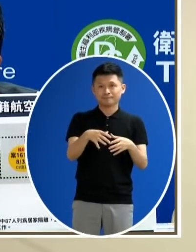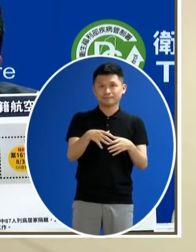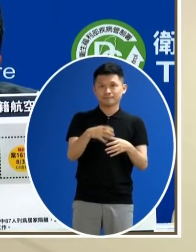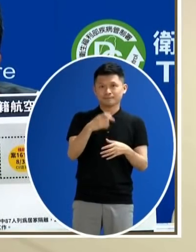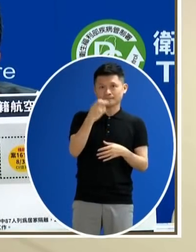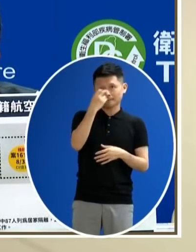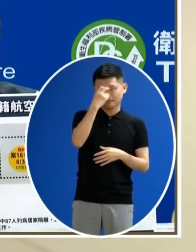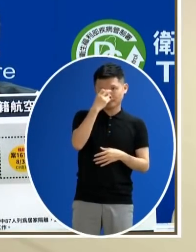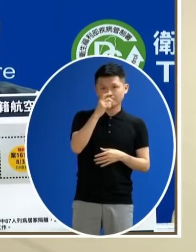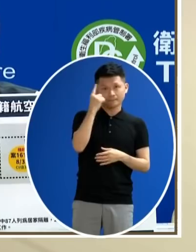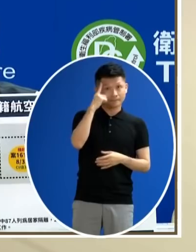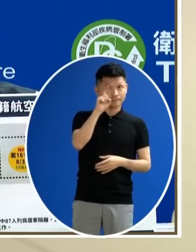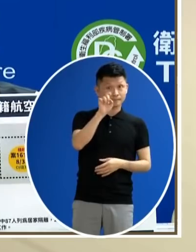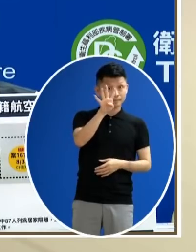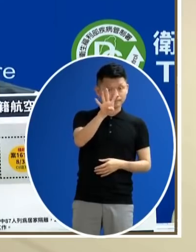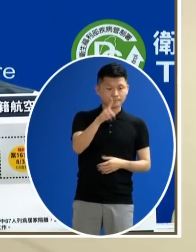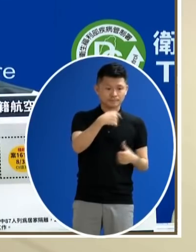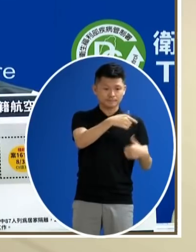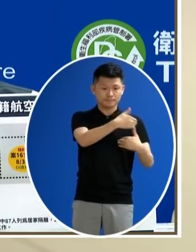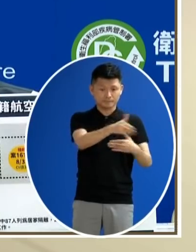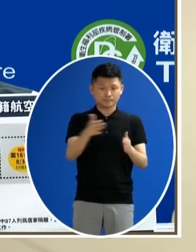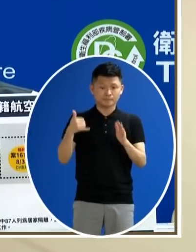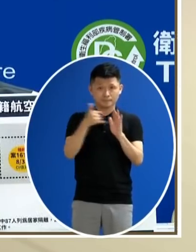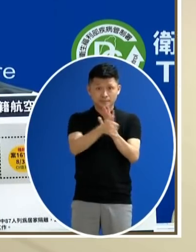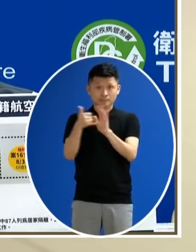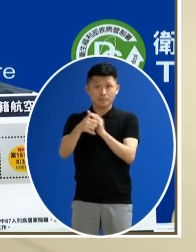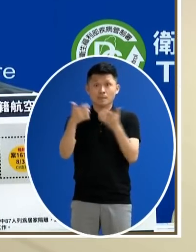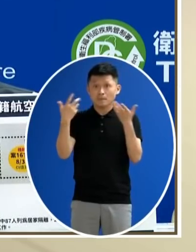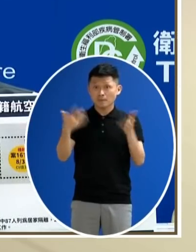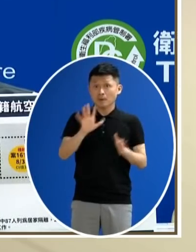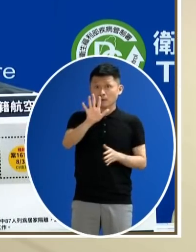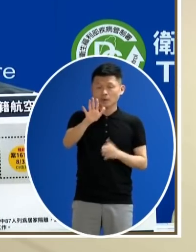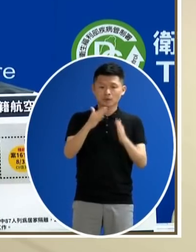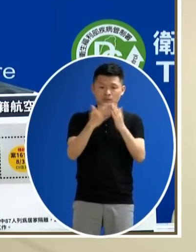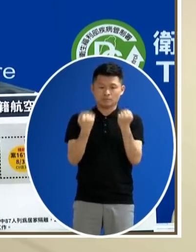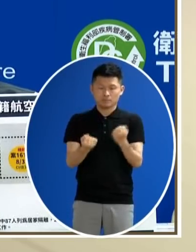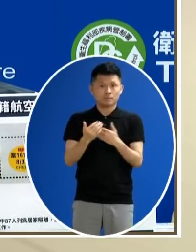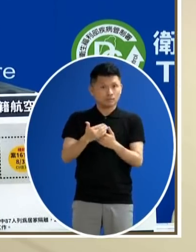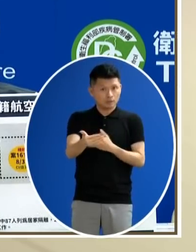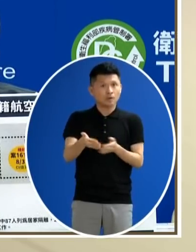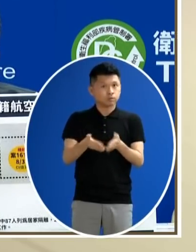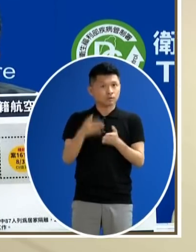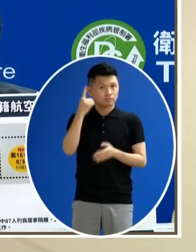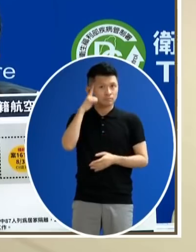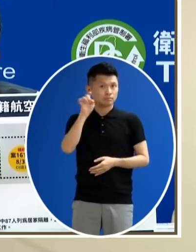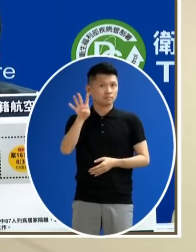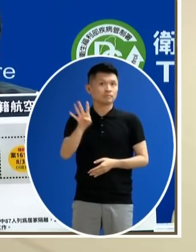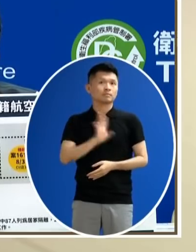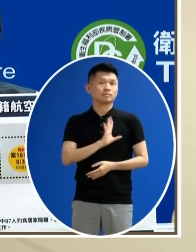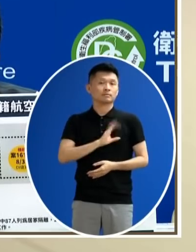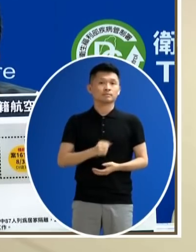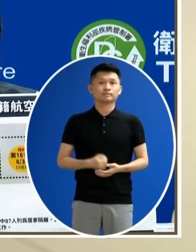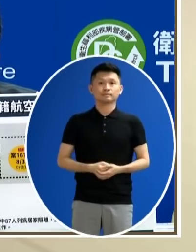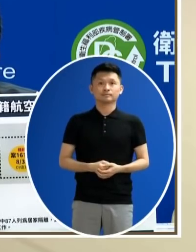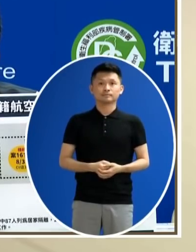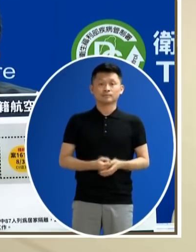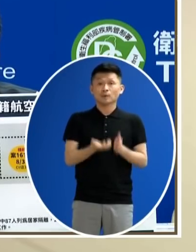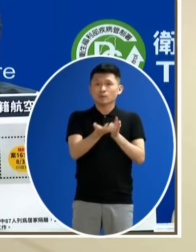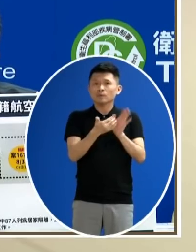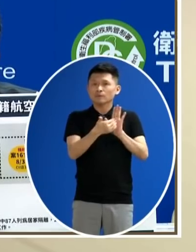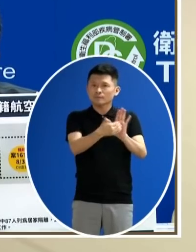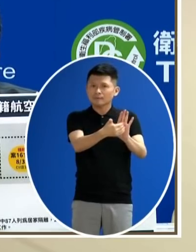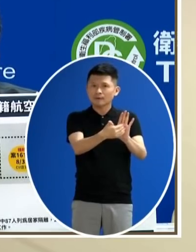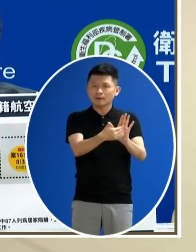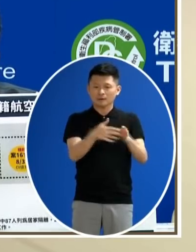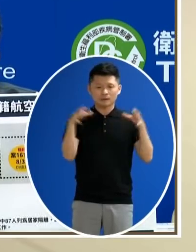进入个案使用后的教室的使用者，那也是哈居家隔离哈14天，那所谓的预防性